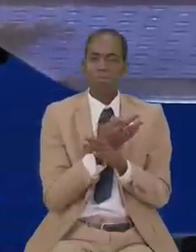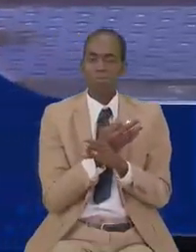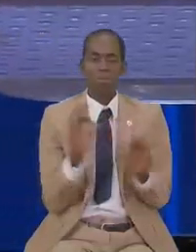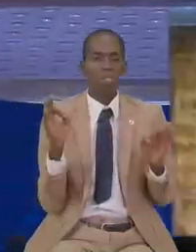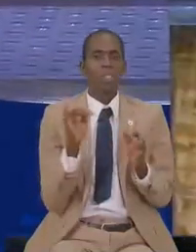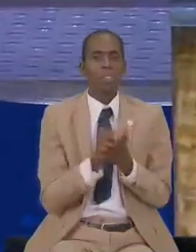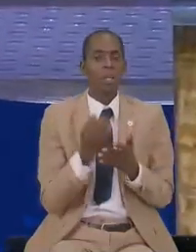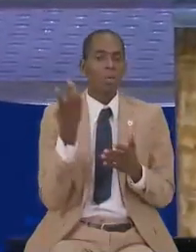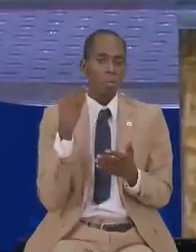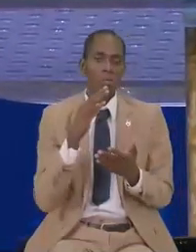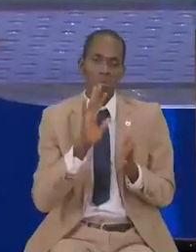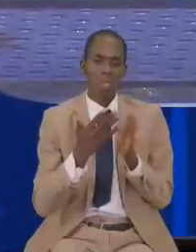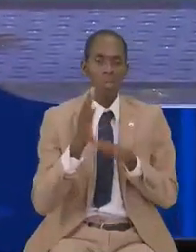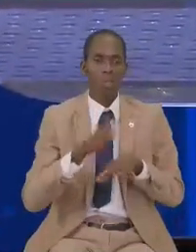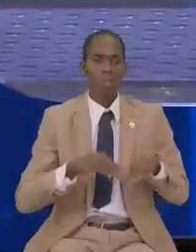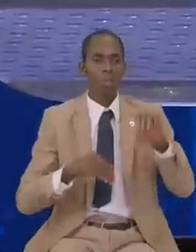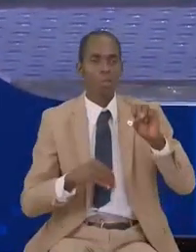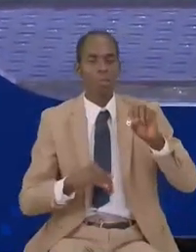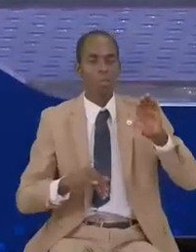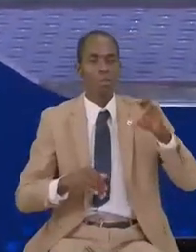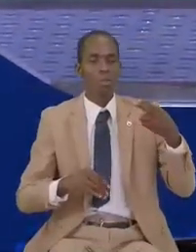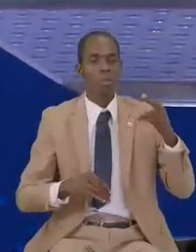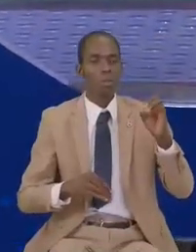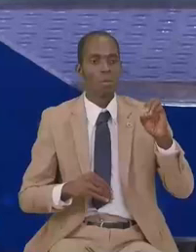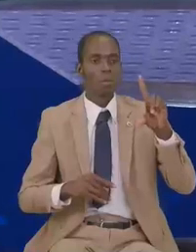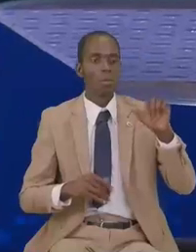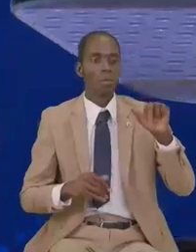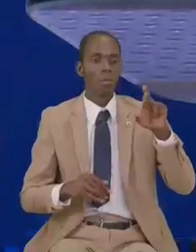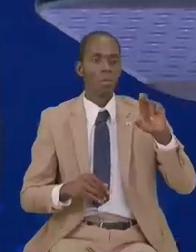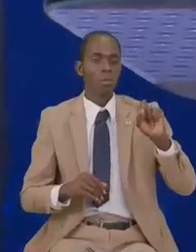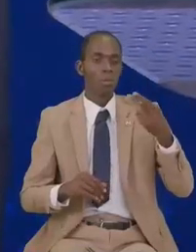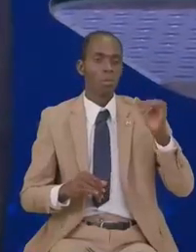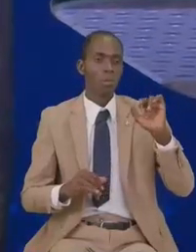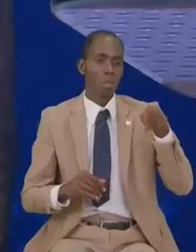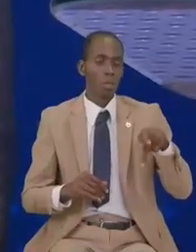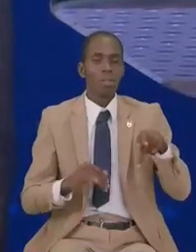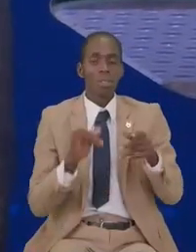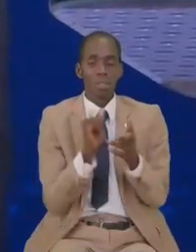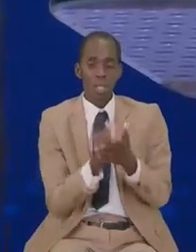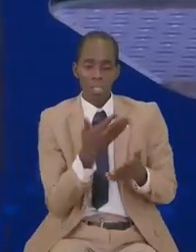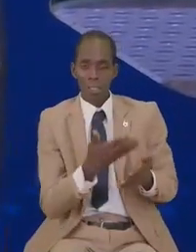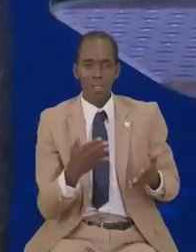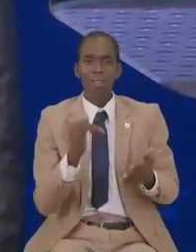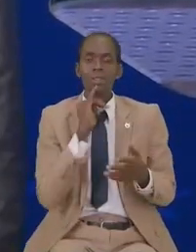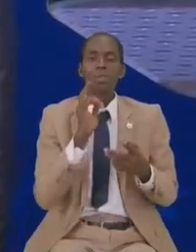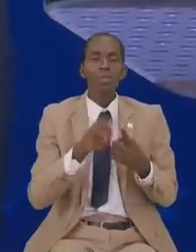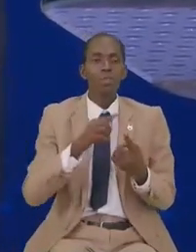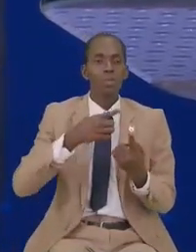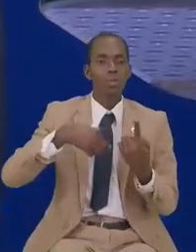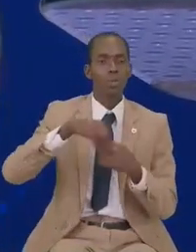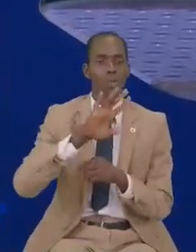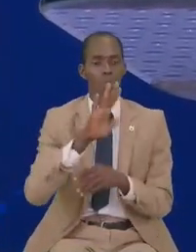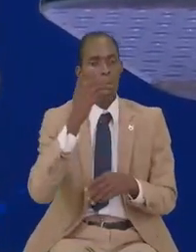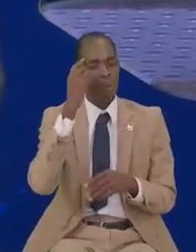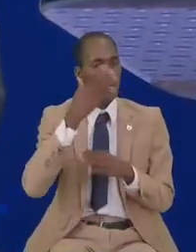la bourse. Mais regardez, la bourse là, c'est pour les éloigner de Dieu. La bourse là, c'est